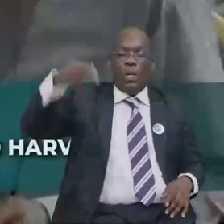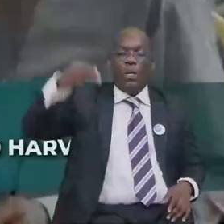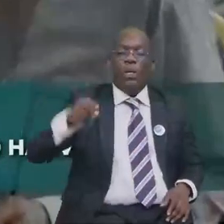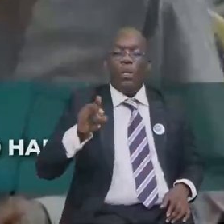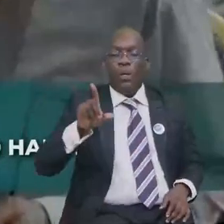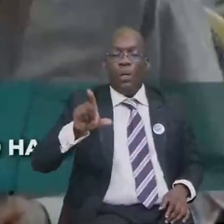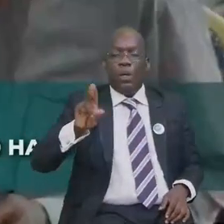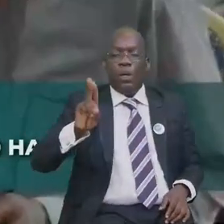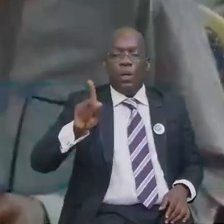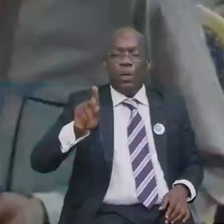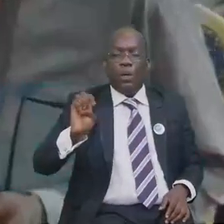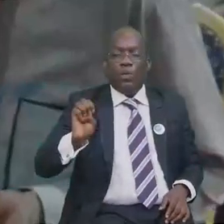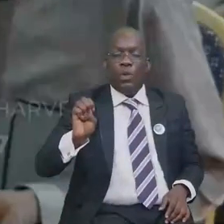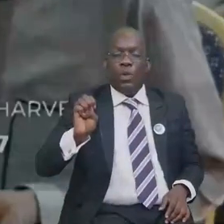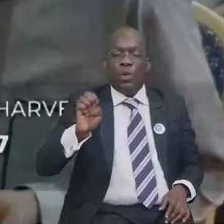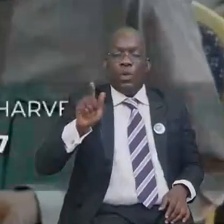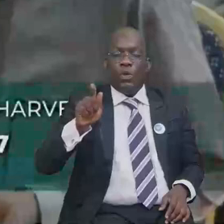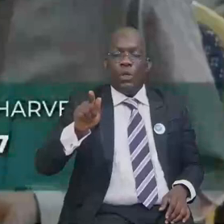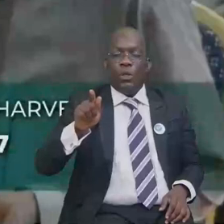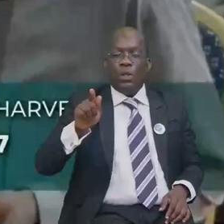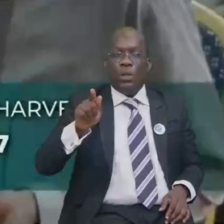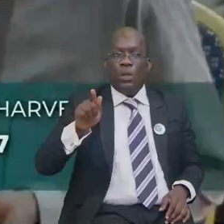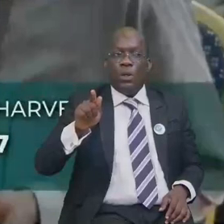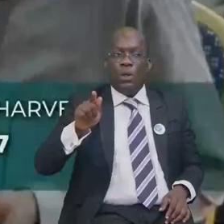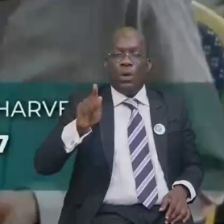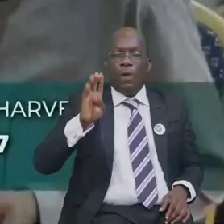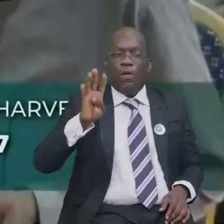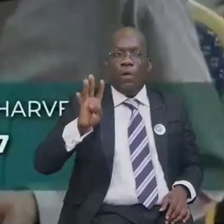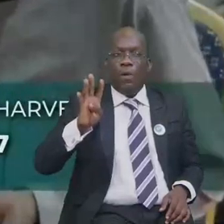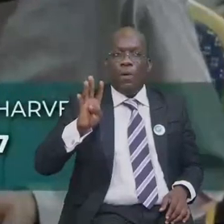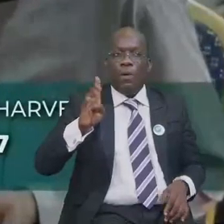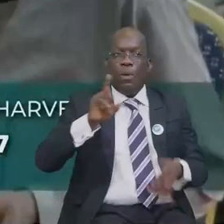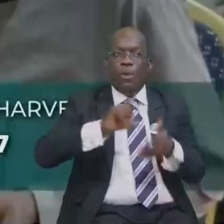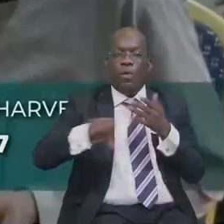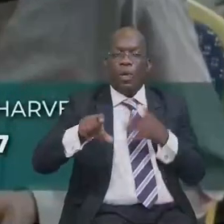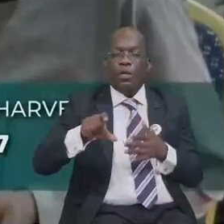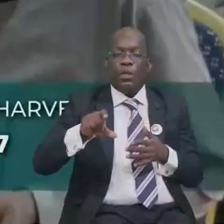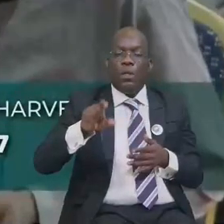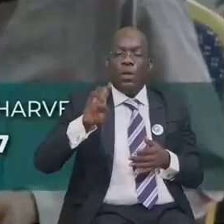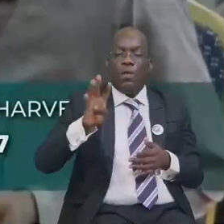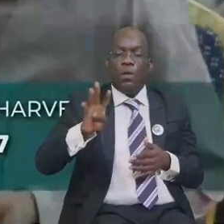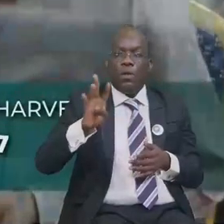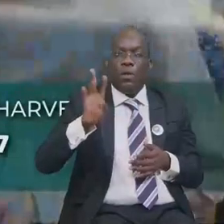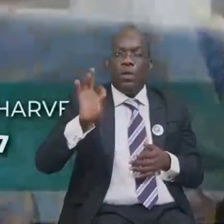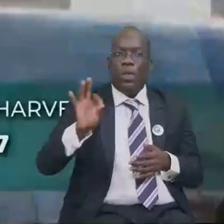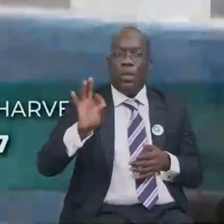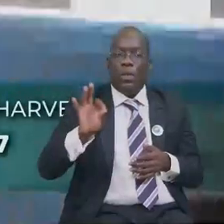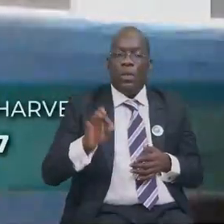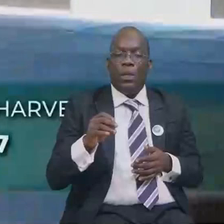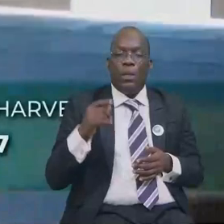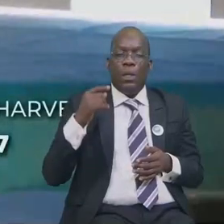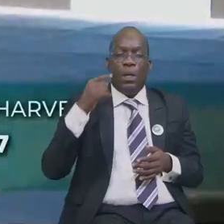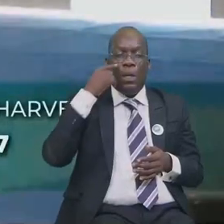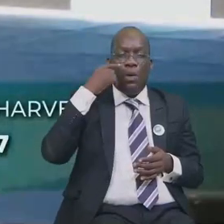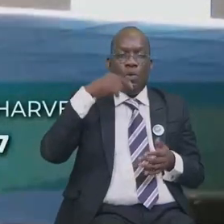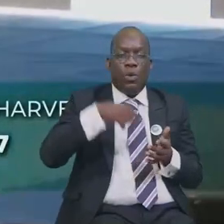24, verset 49. Luc 24, verset 49. Et voici,